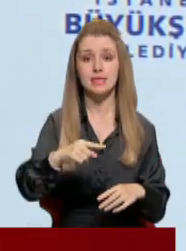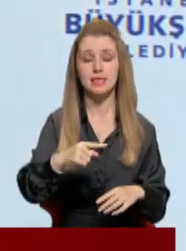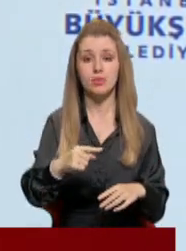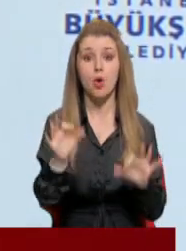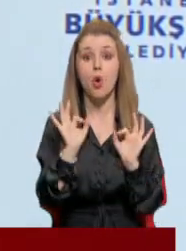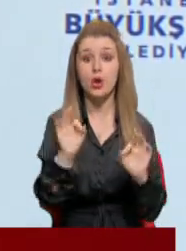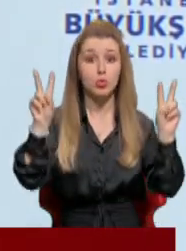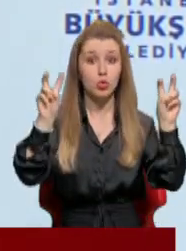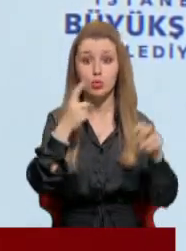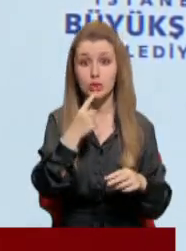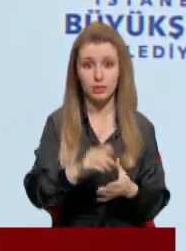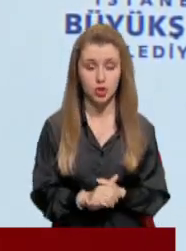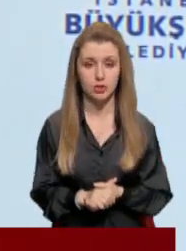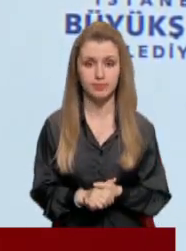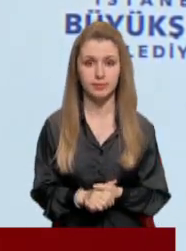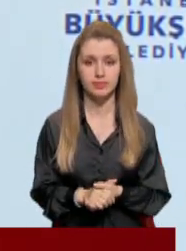kırmızı çizgimizdir demiş.